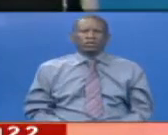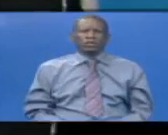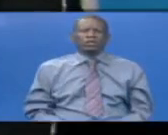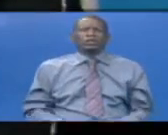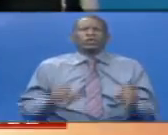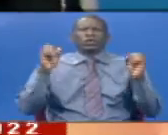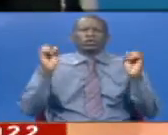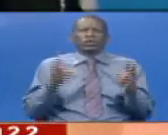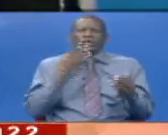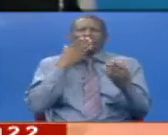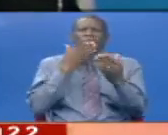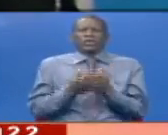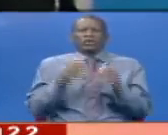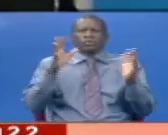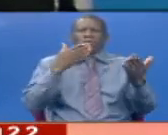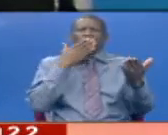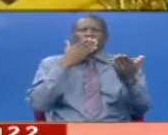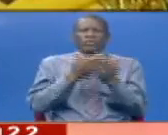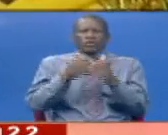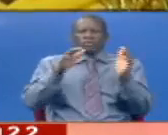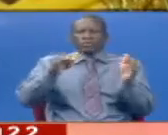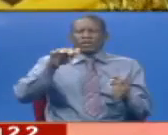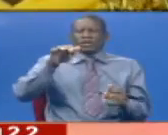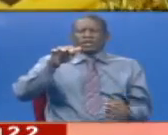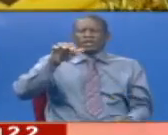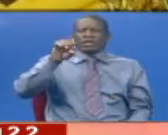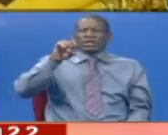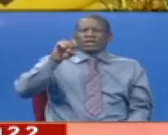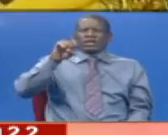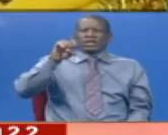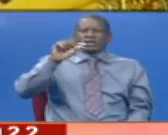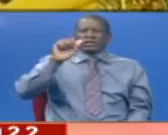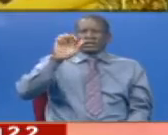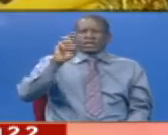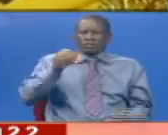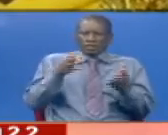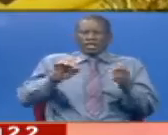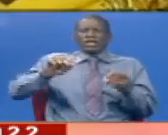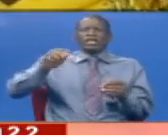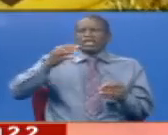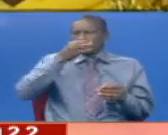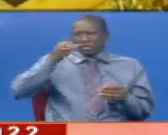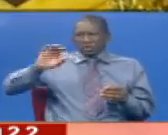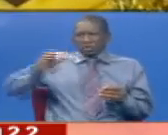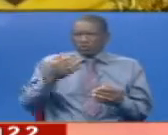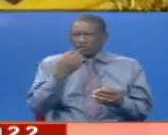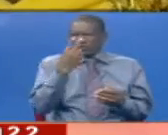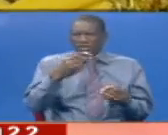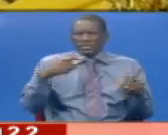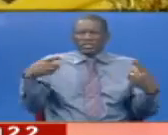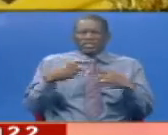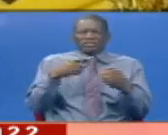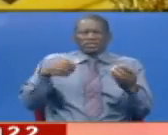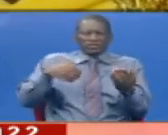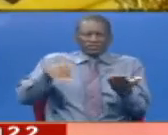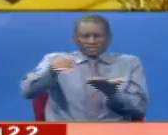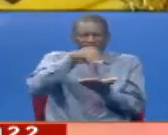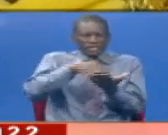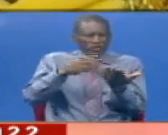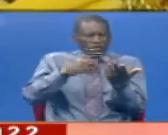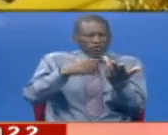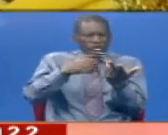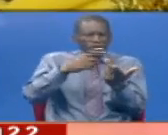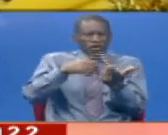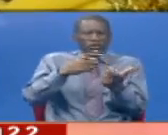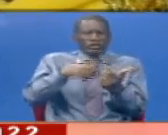Na asante sana Swale. Hapa katika kaunti ya Nyeri tunaweza kuona baadhi ya vituo vya kuhesabia kura